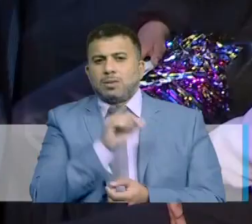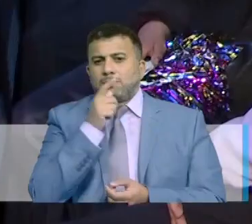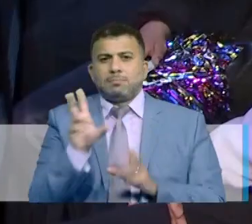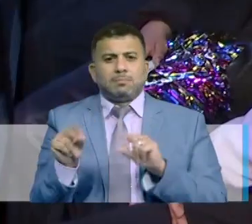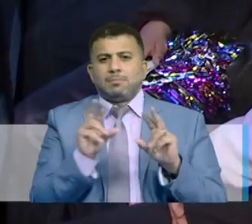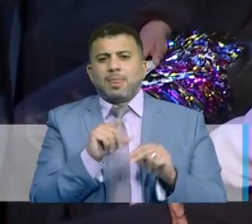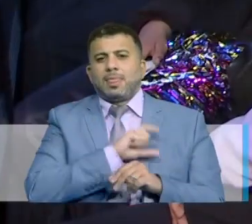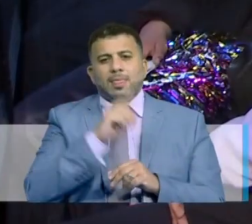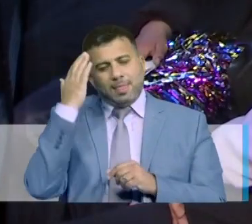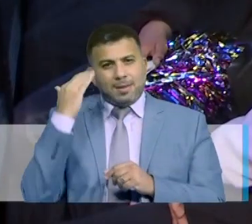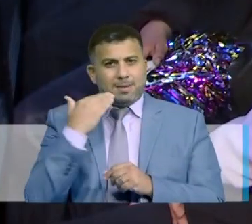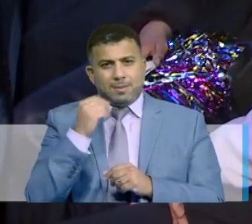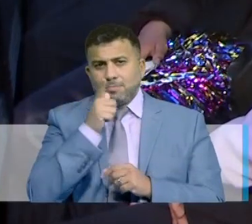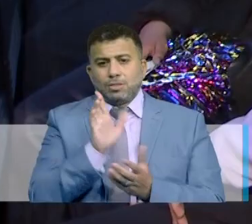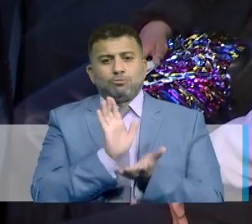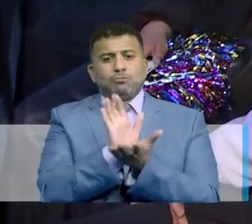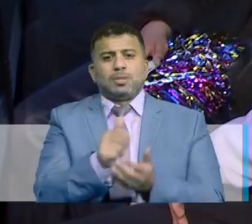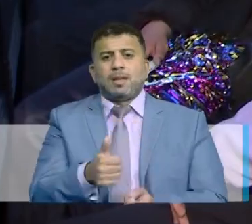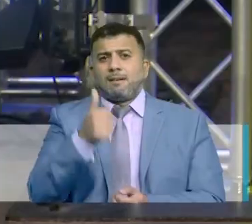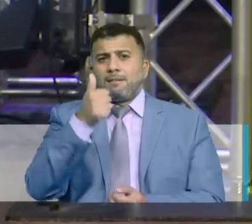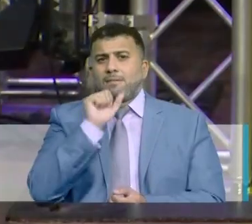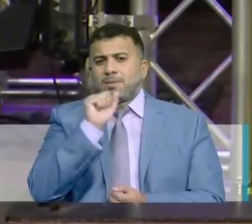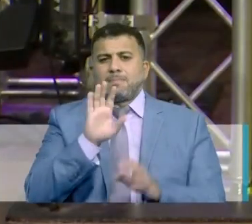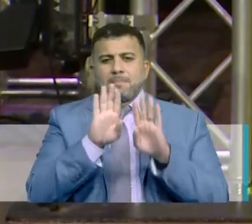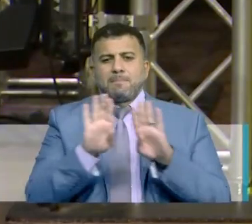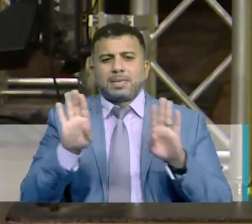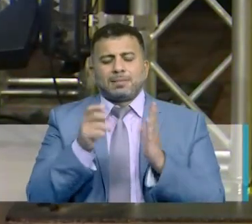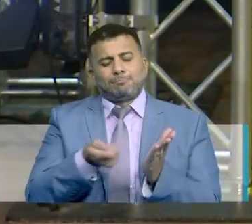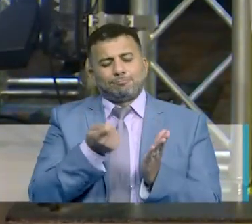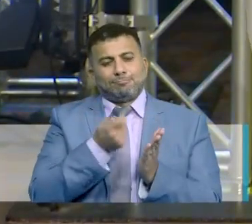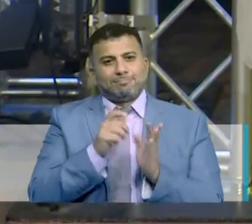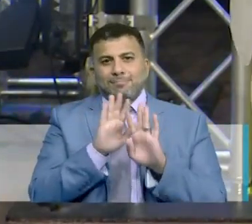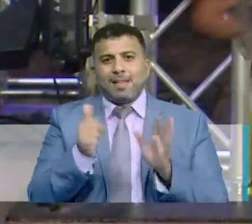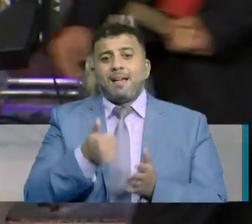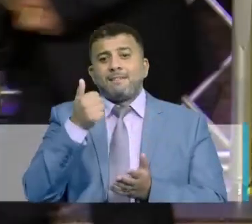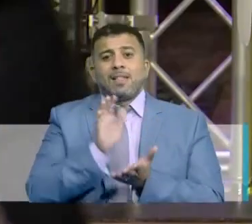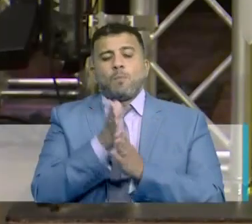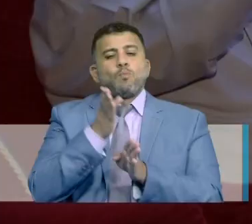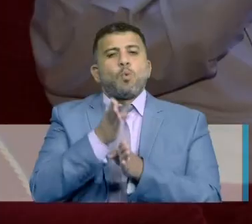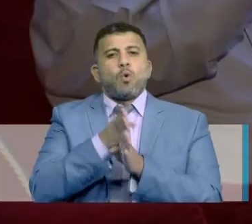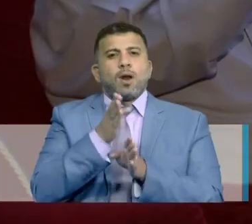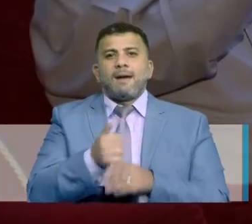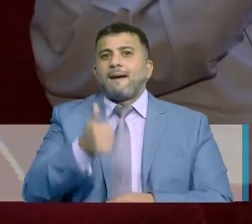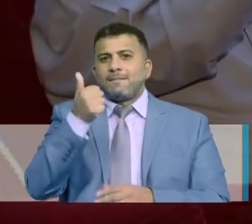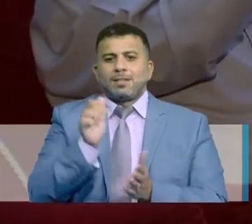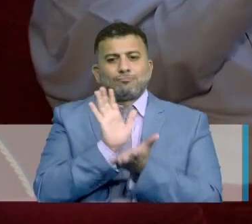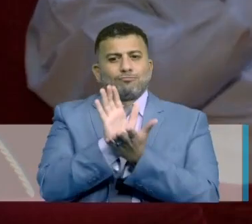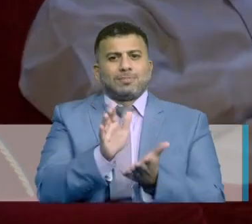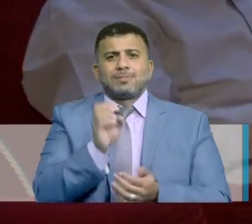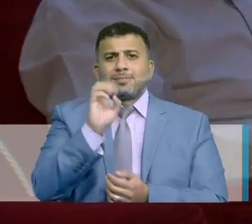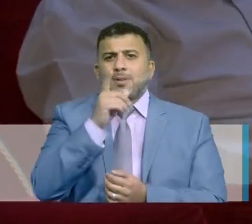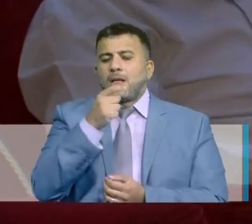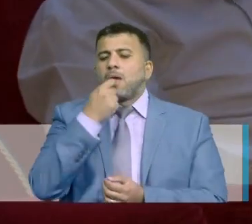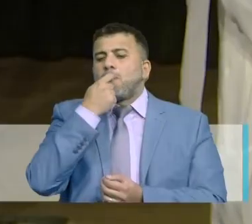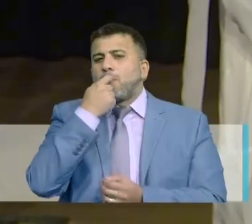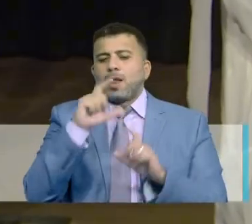ومثلها للطالبات، وجائزة أفضل تأليف مسرحي، وجائزة أفضل إخراج بجانب جائزة لجنة